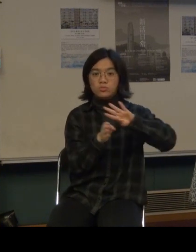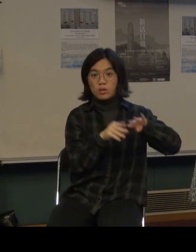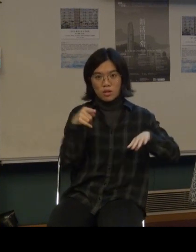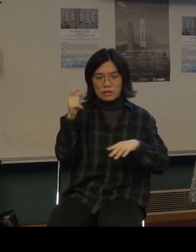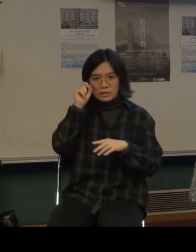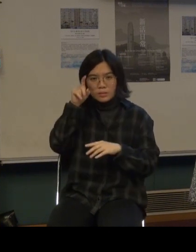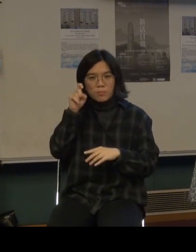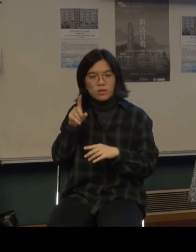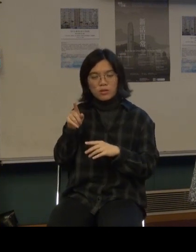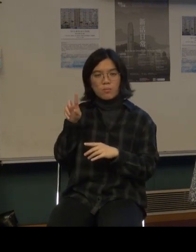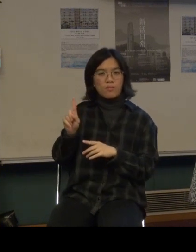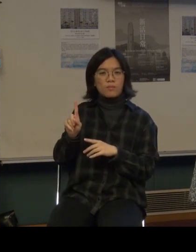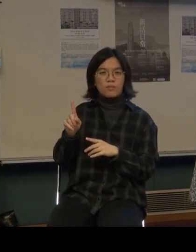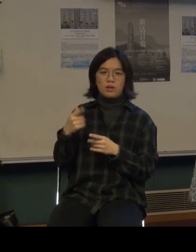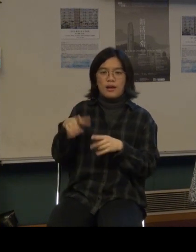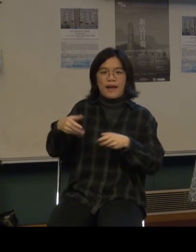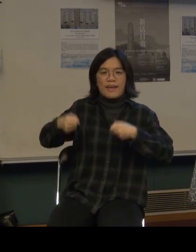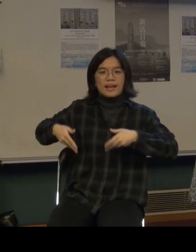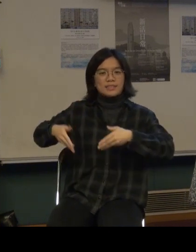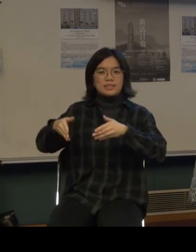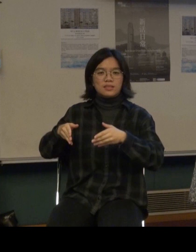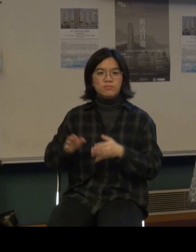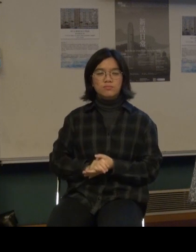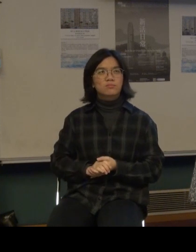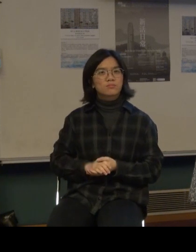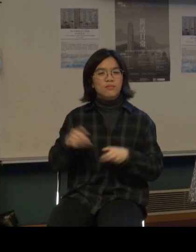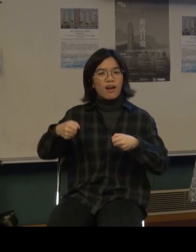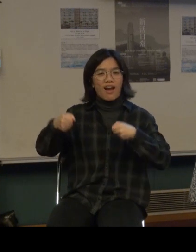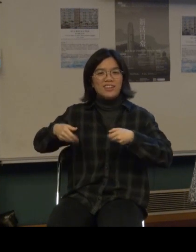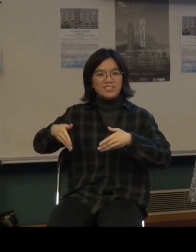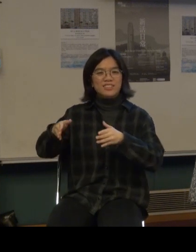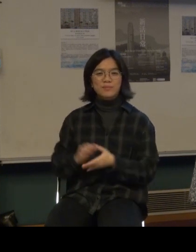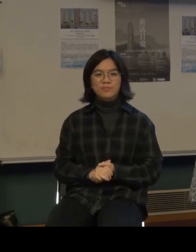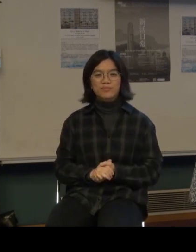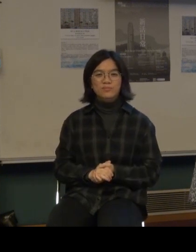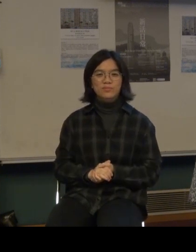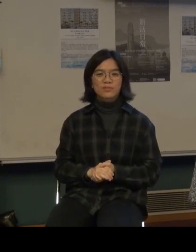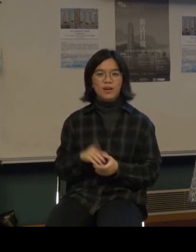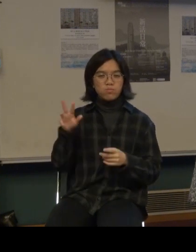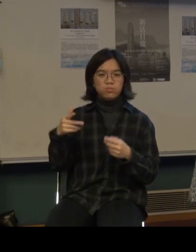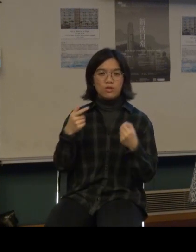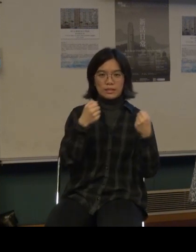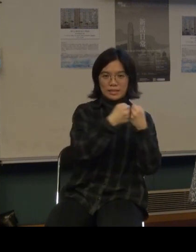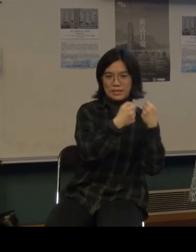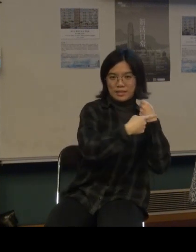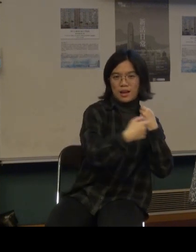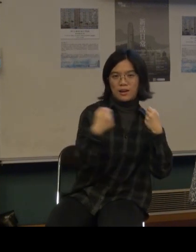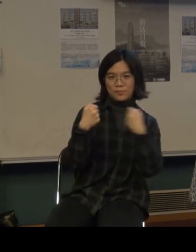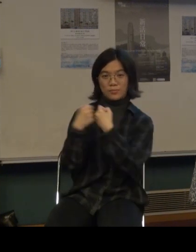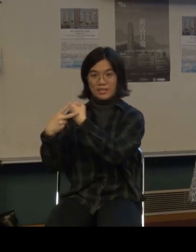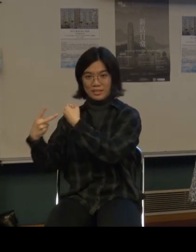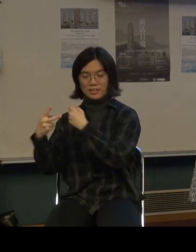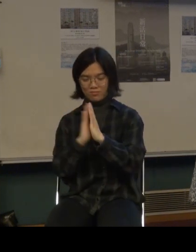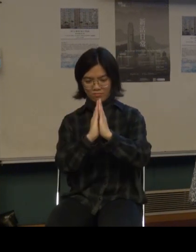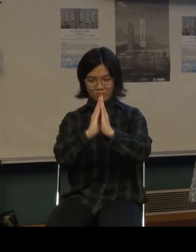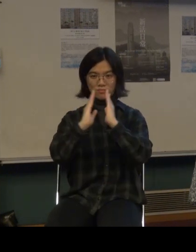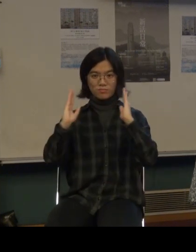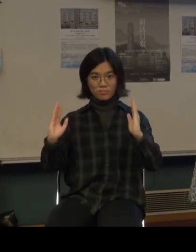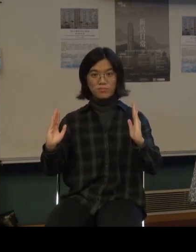啊。政府在兩次大戰中間咧，這個時代咧，其實香港政府嘅生